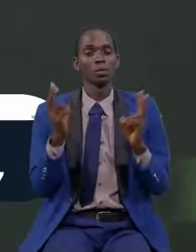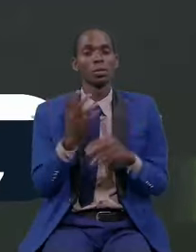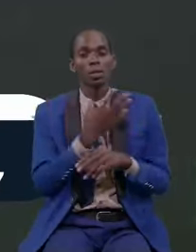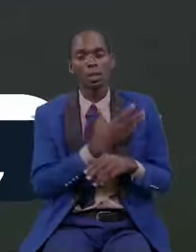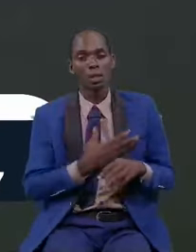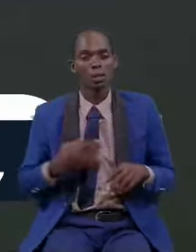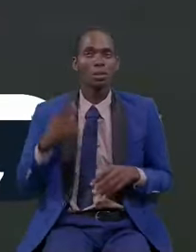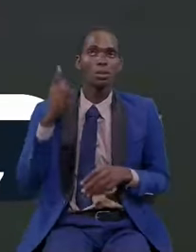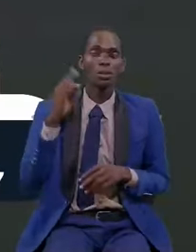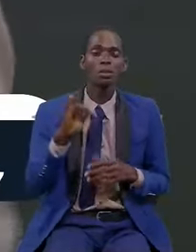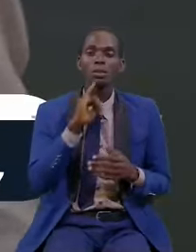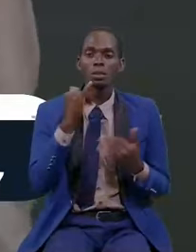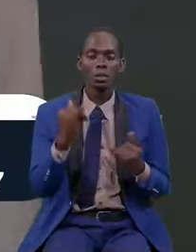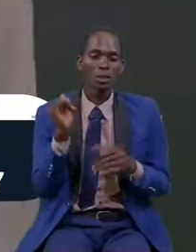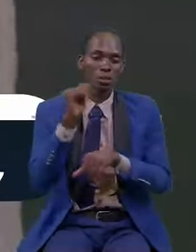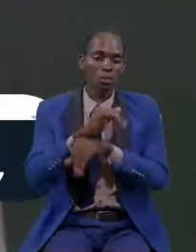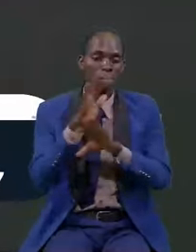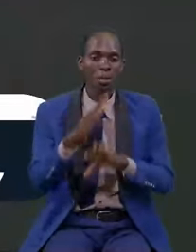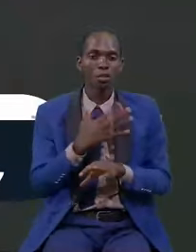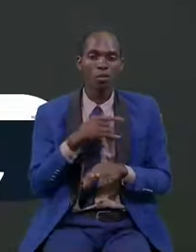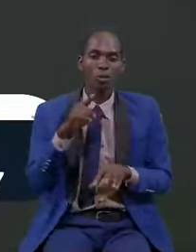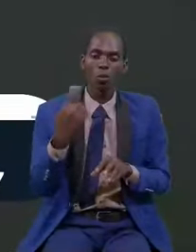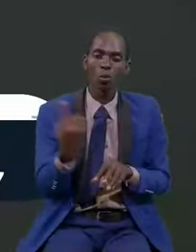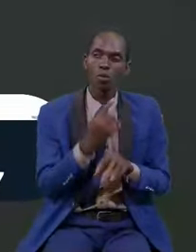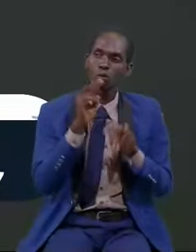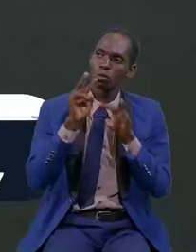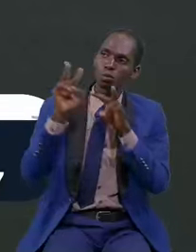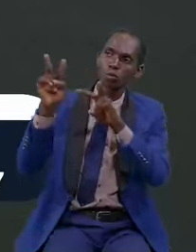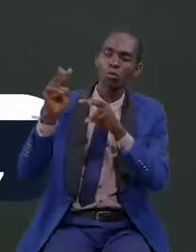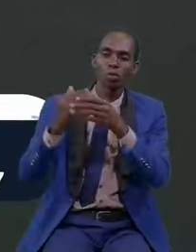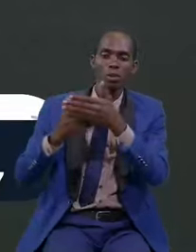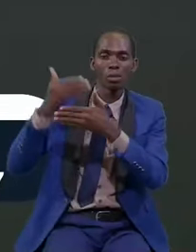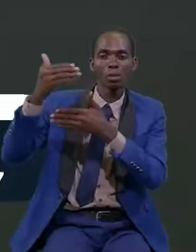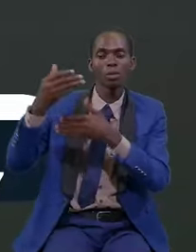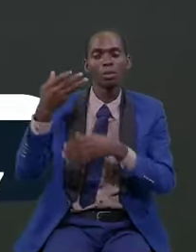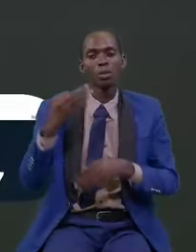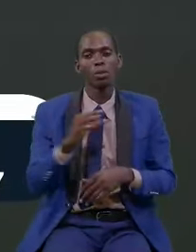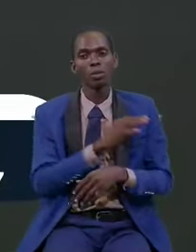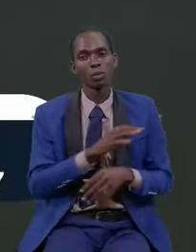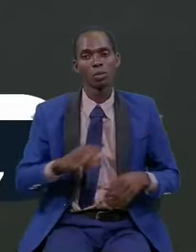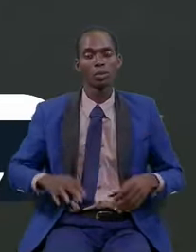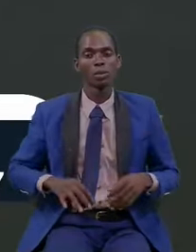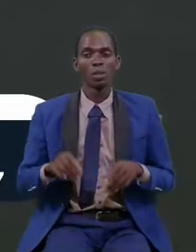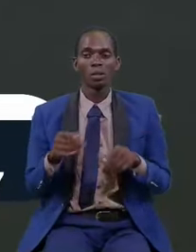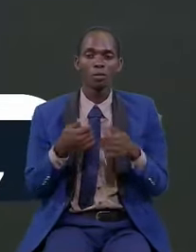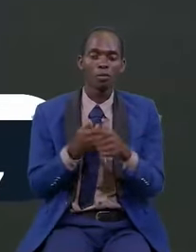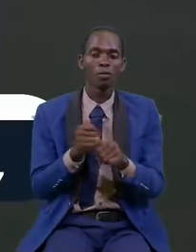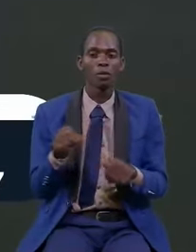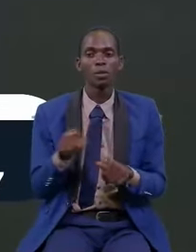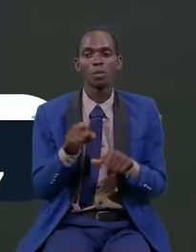regardez, il est le précurseur de votre foi en tant que croyant.